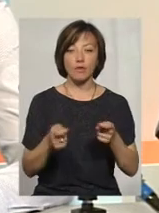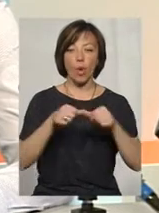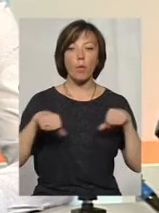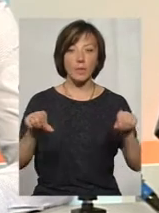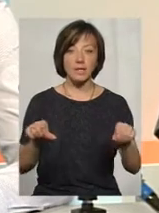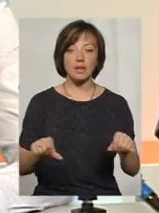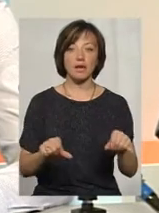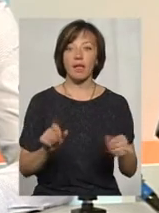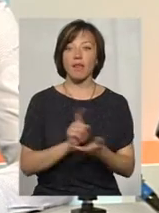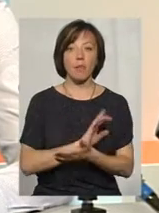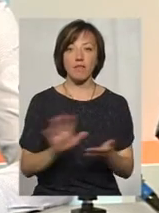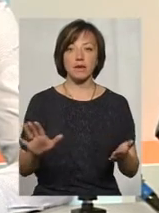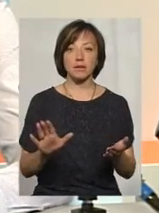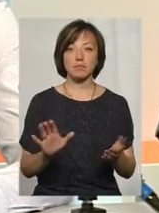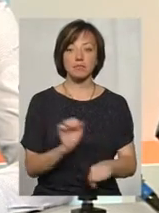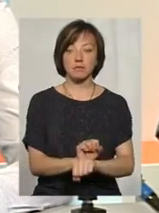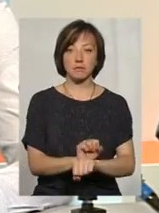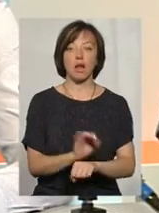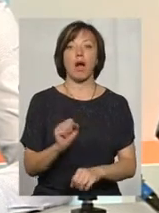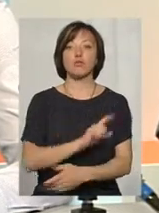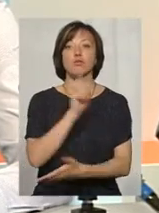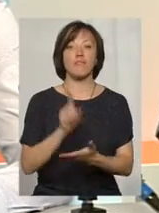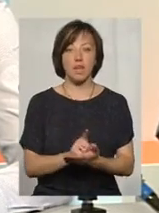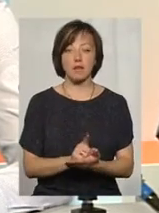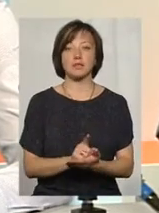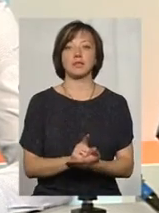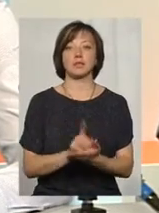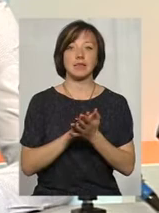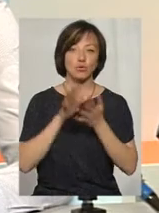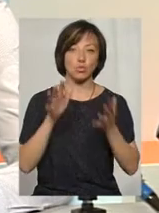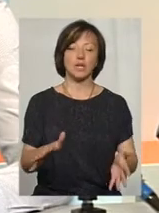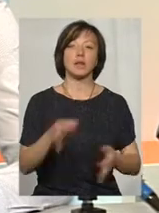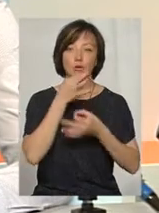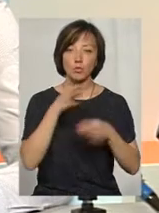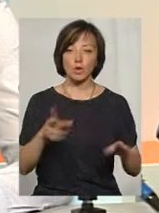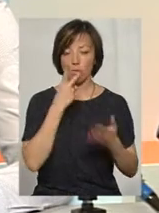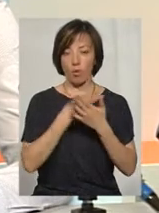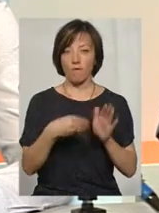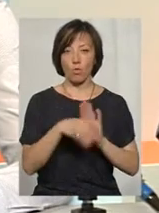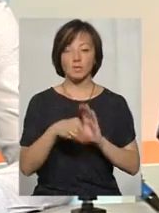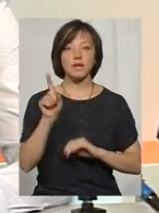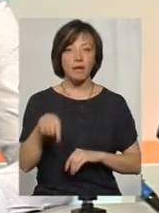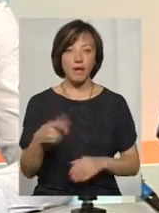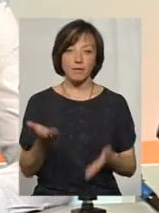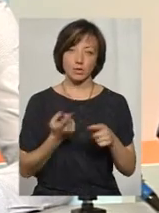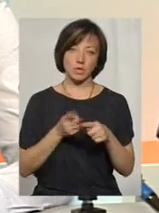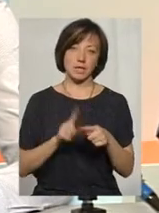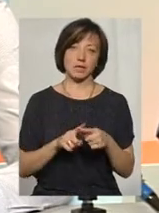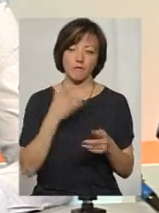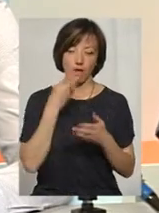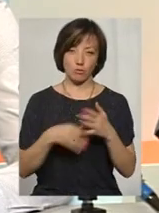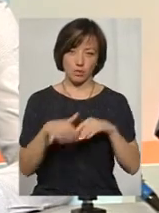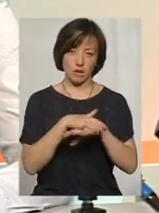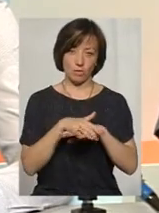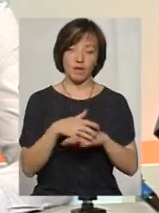комісії не має тримати паузу, а зобов'язані засудити будь-який прояв корупції, навіть якщо це у власному